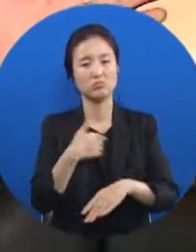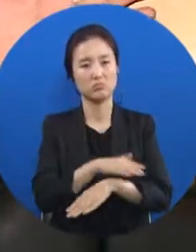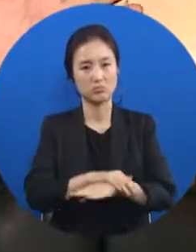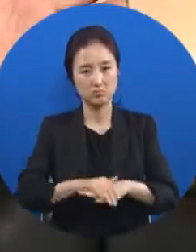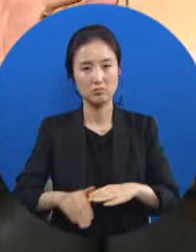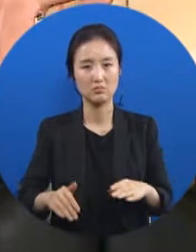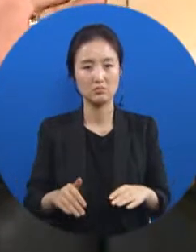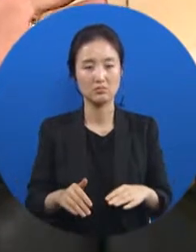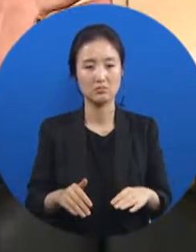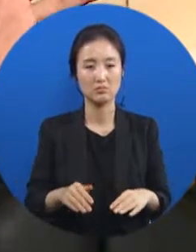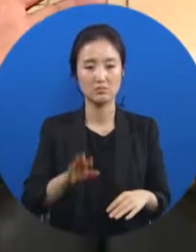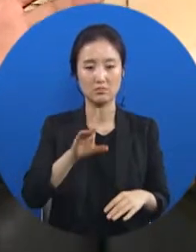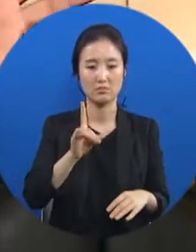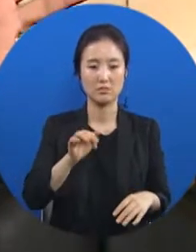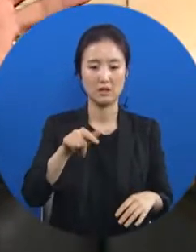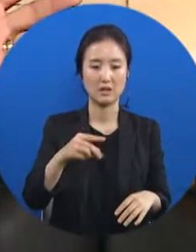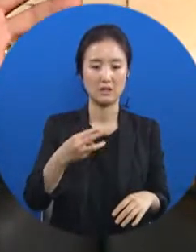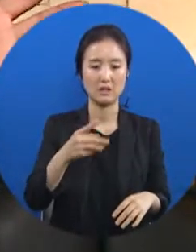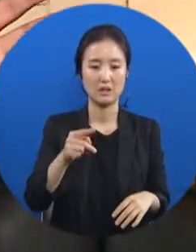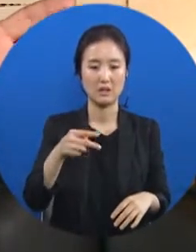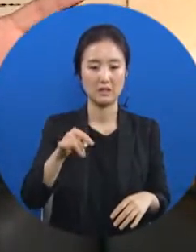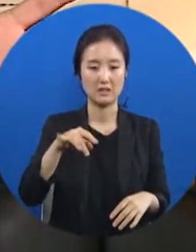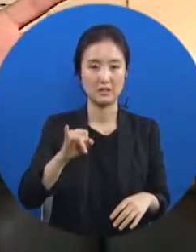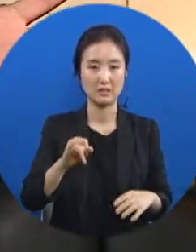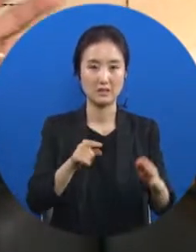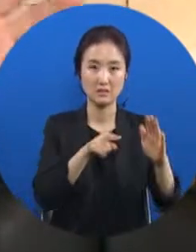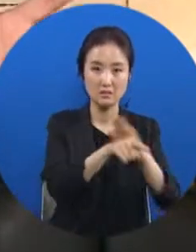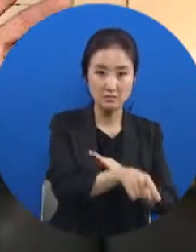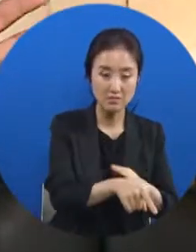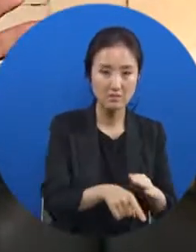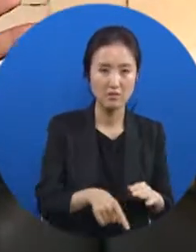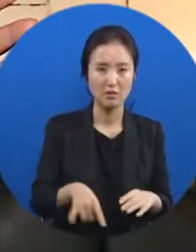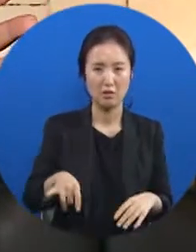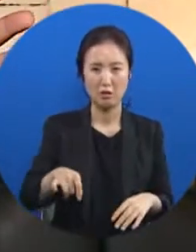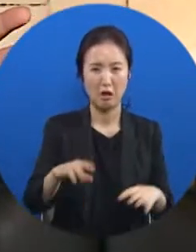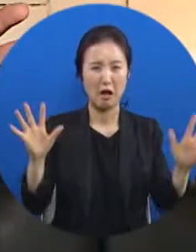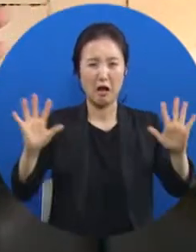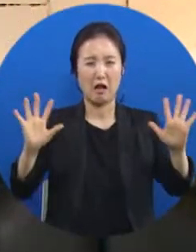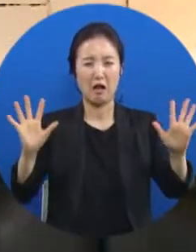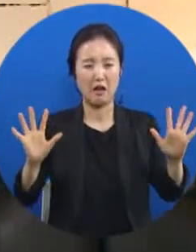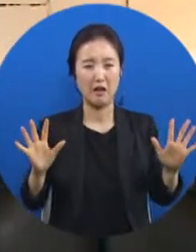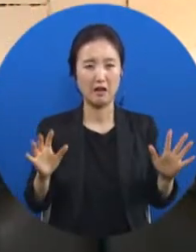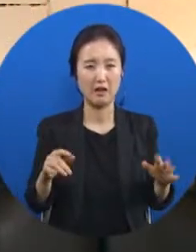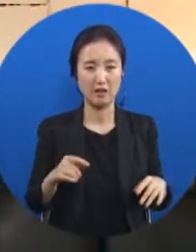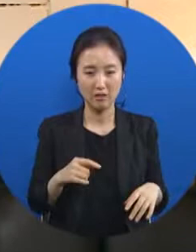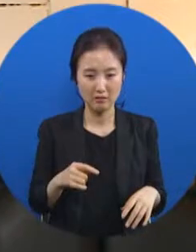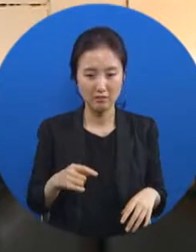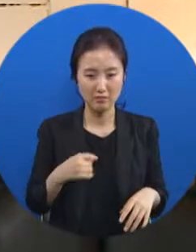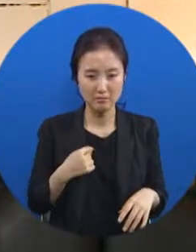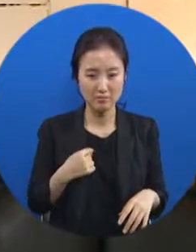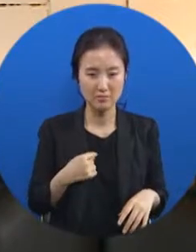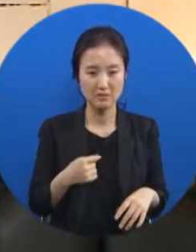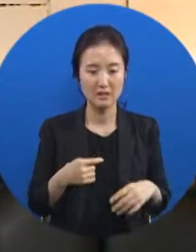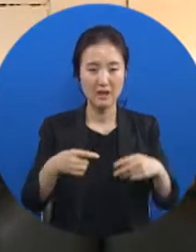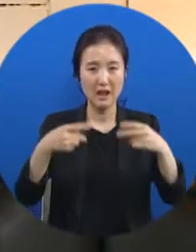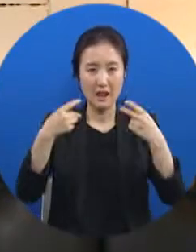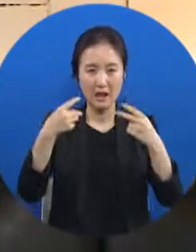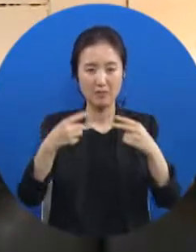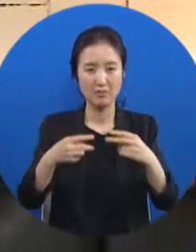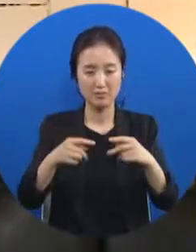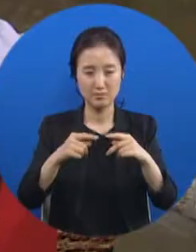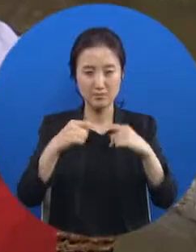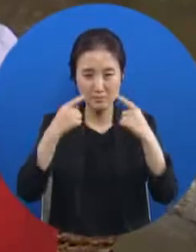방글라데시를 갔는데 야, 뭐 이렇게 뭐 바퀴벌레 하나 나왔다고 이렇게 난리들이고 그거 그냥 라면 봉지 뒤집어 가지고 잡은 다음에 해서